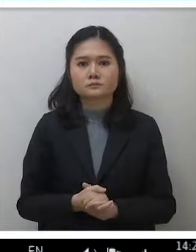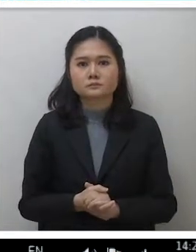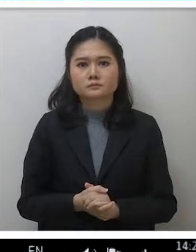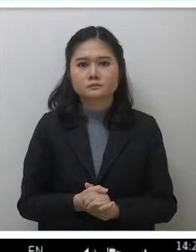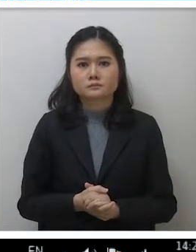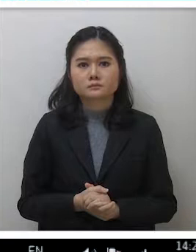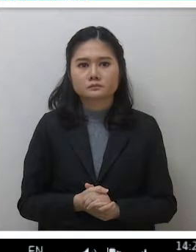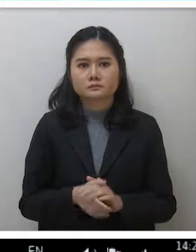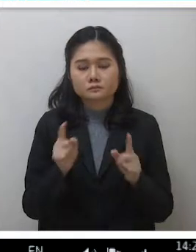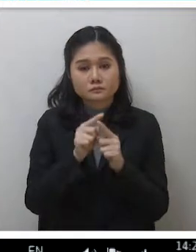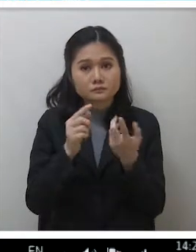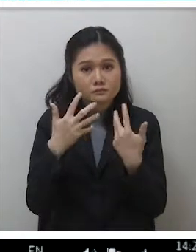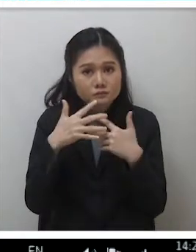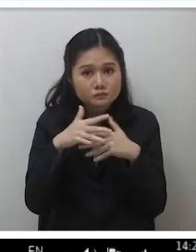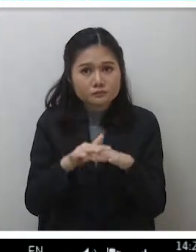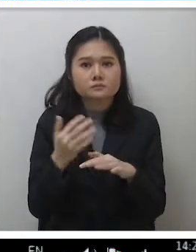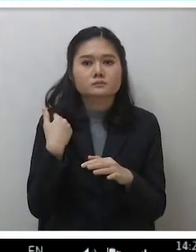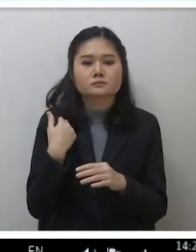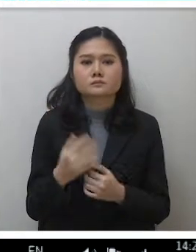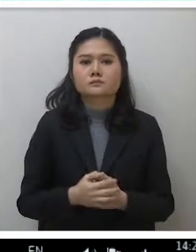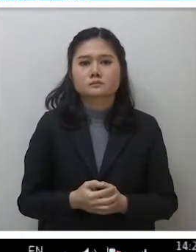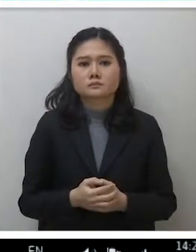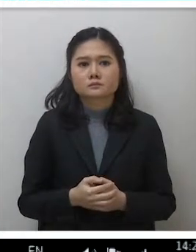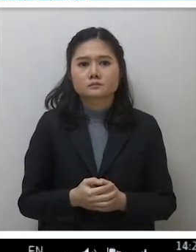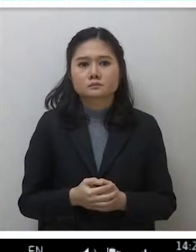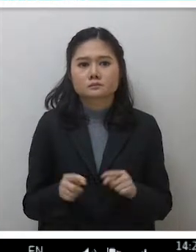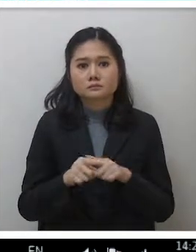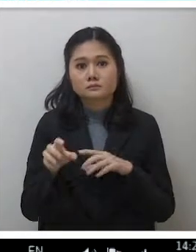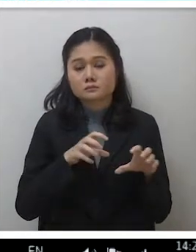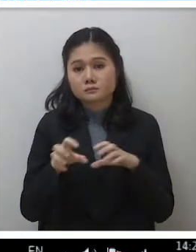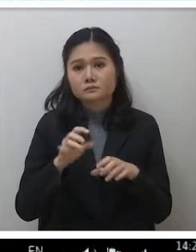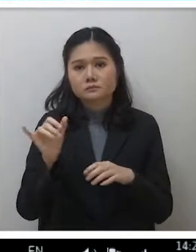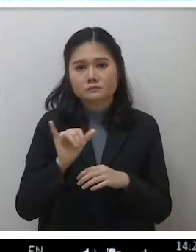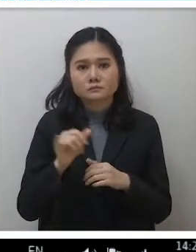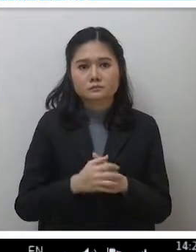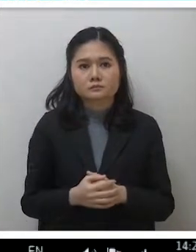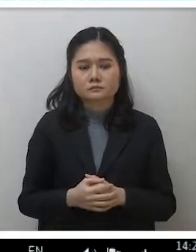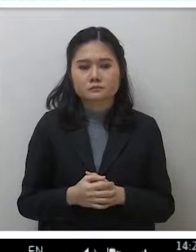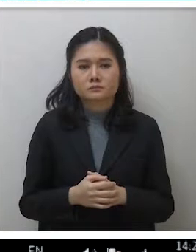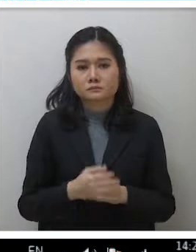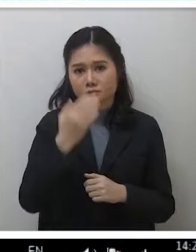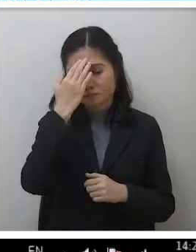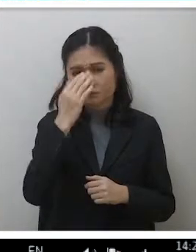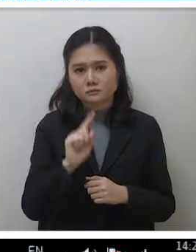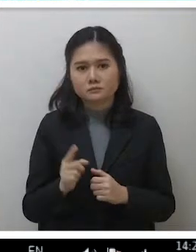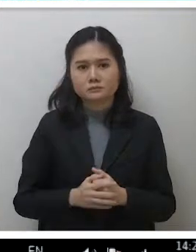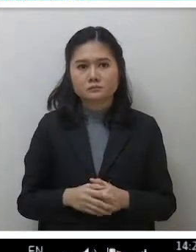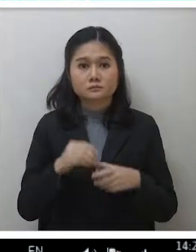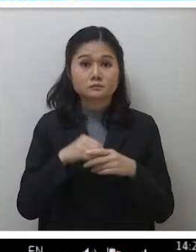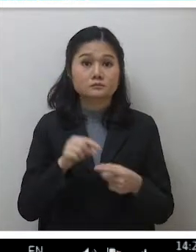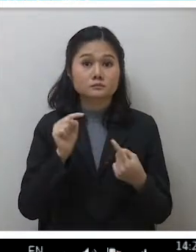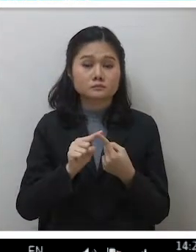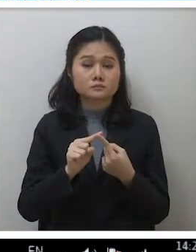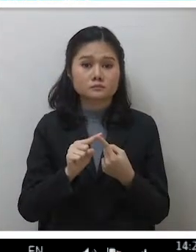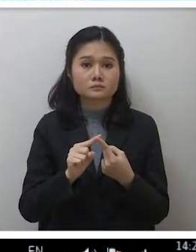นะครับก็จะกลมกลืนคราวนี้ที่ครูบอกว่าอย่าเพิ่งจัดองค์ประกอบเพราะอยู่ในคา